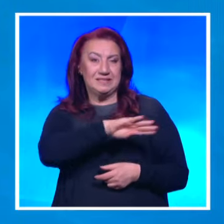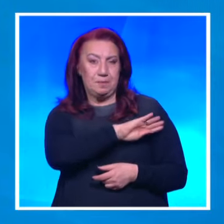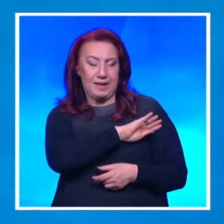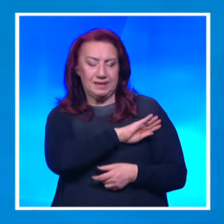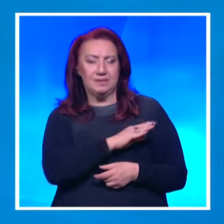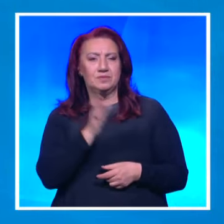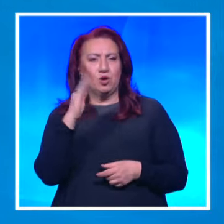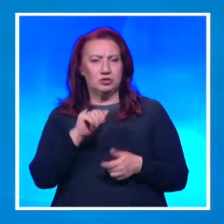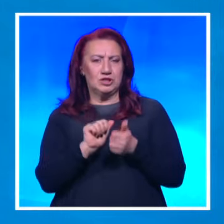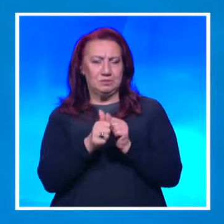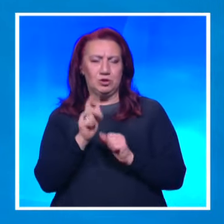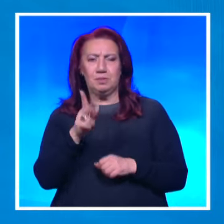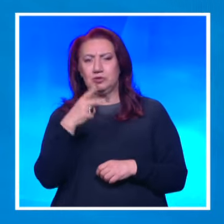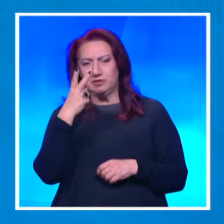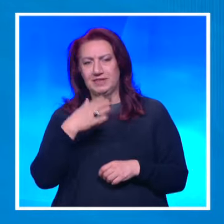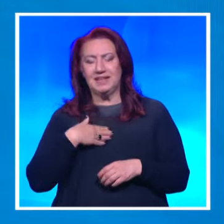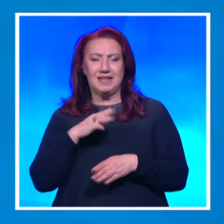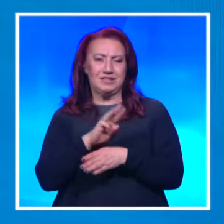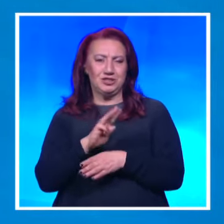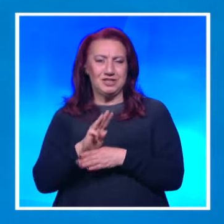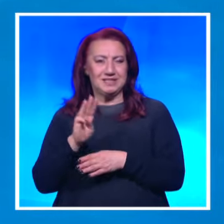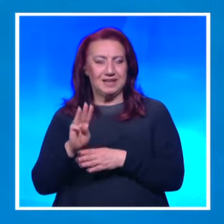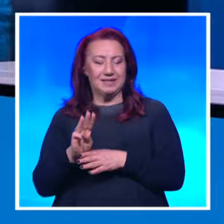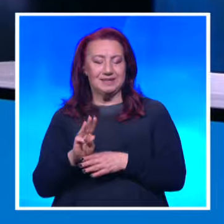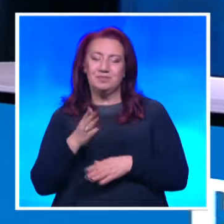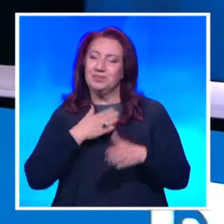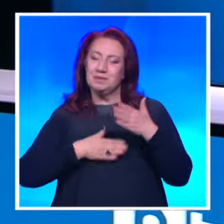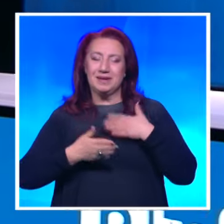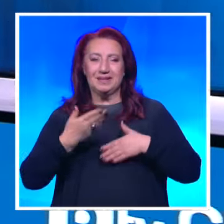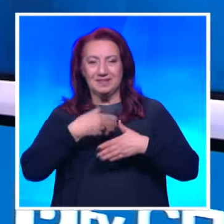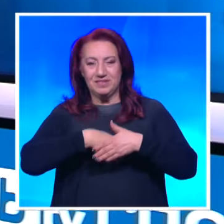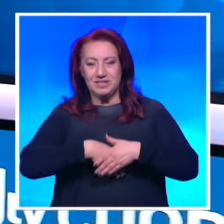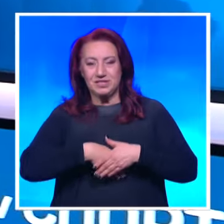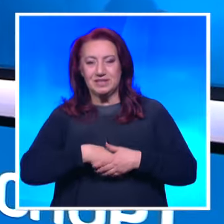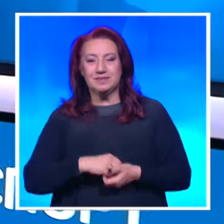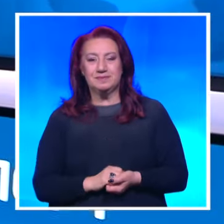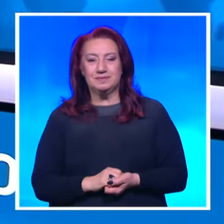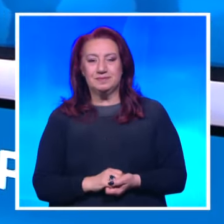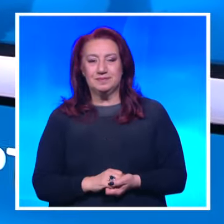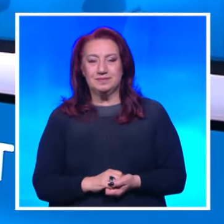намерите на нашия сайт btvsport.bg. Така се разделяме. Приятна вечер!